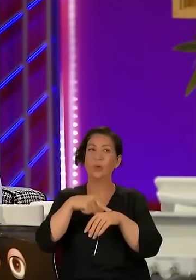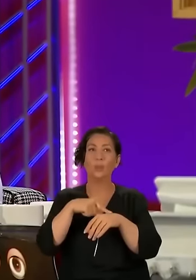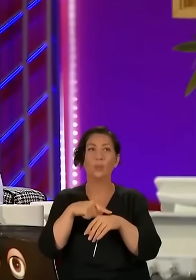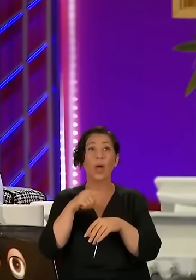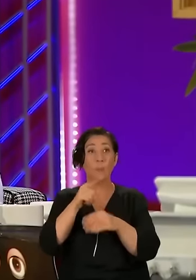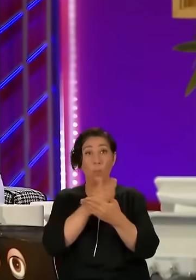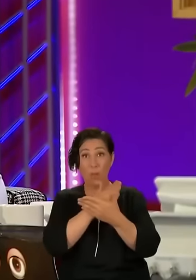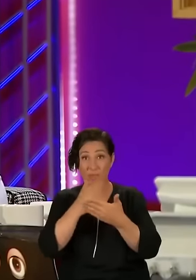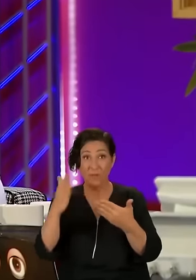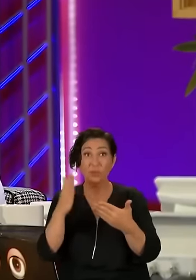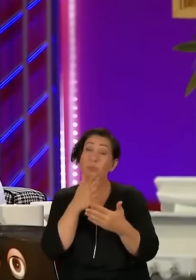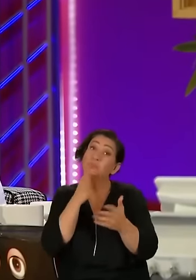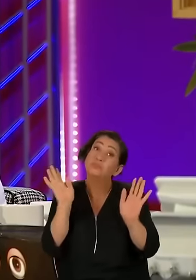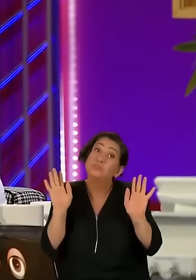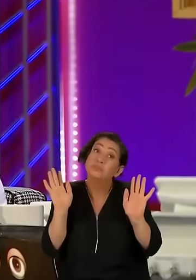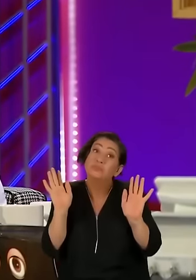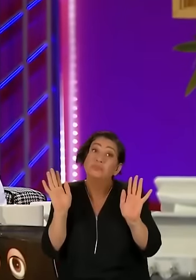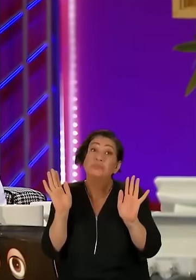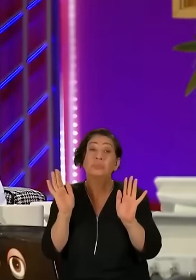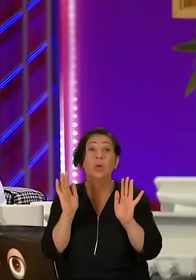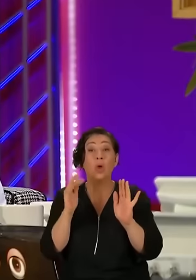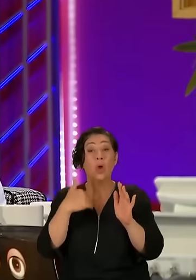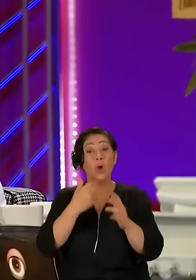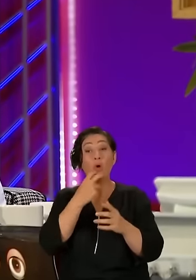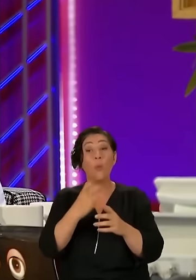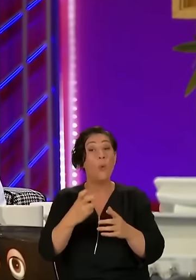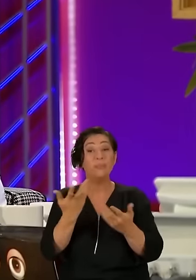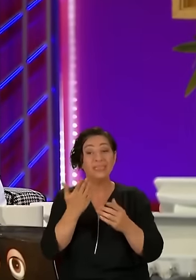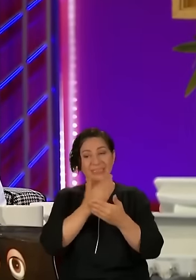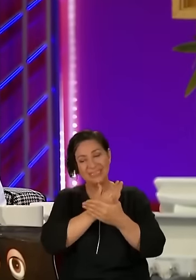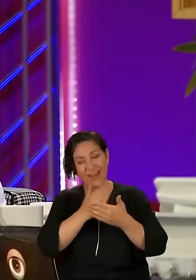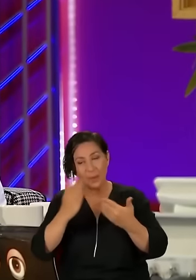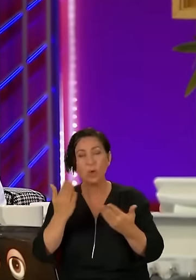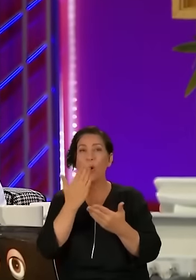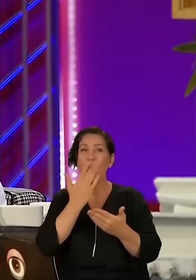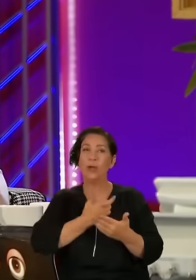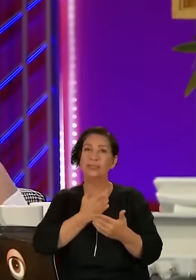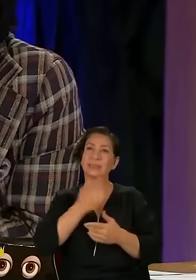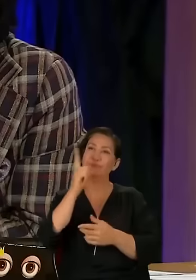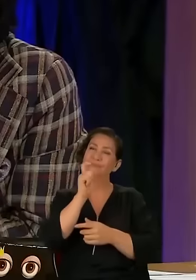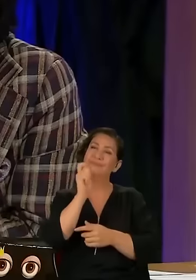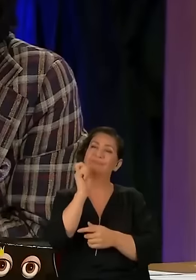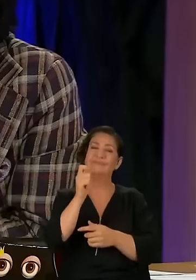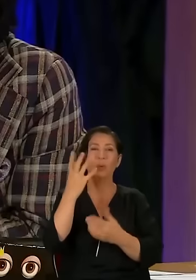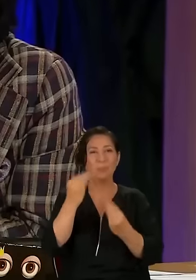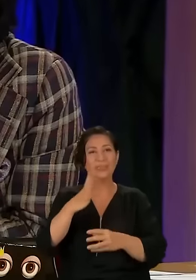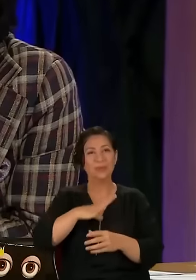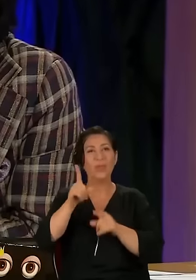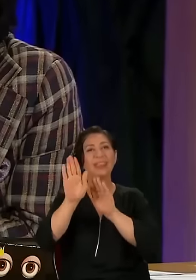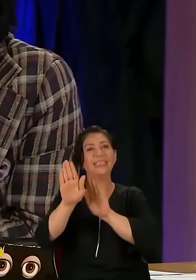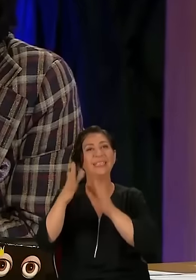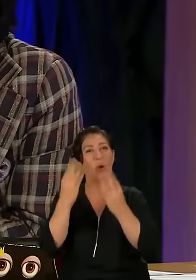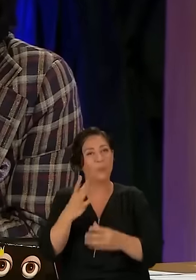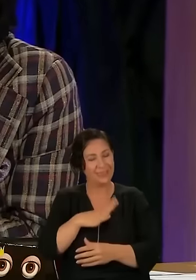Ha, bu böyle devam edecek mi bilmiyorum ama ömrümün yettiği kadar öğrencilere burs vermek istiyorum. Onlara destek